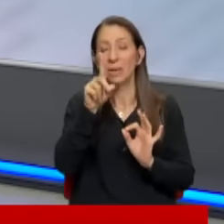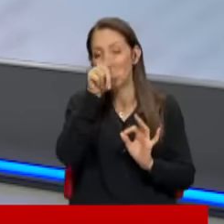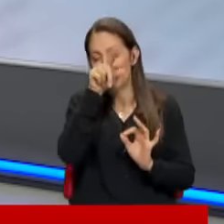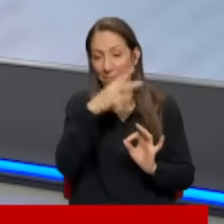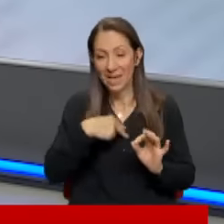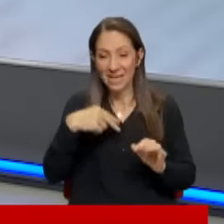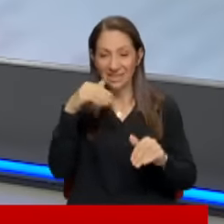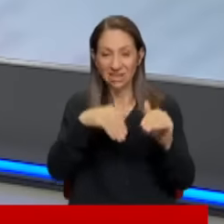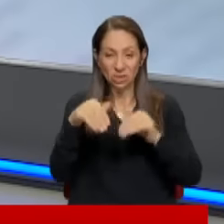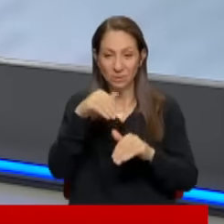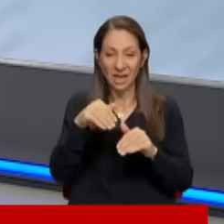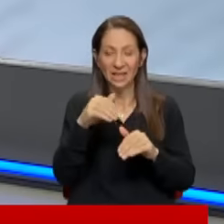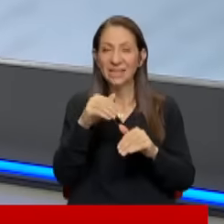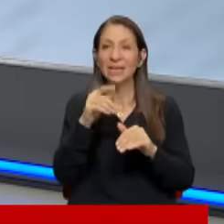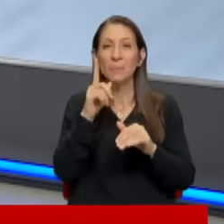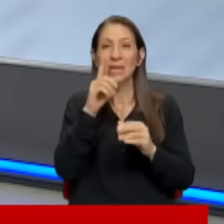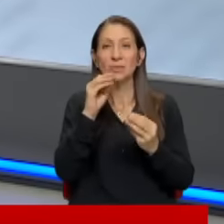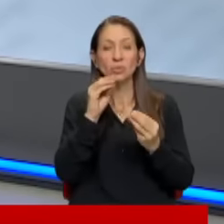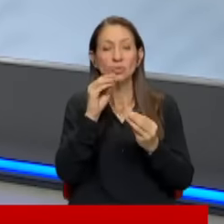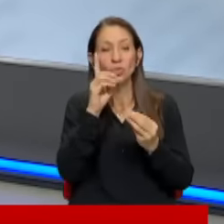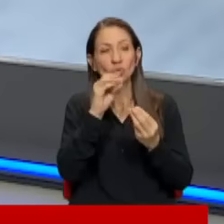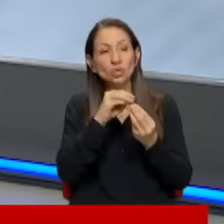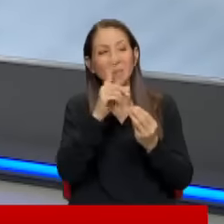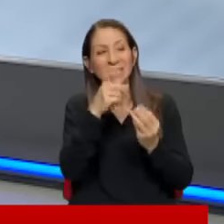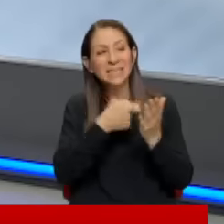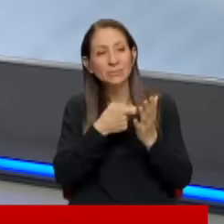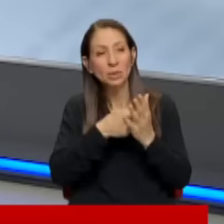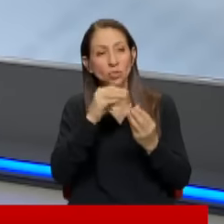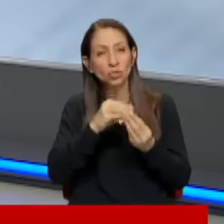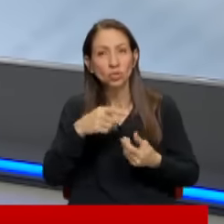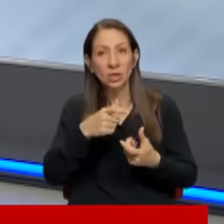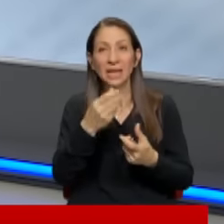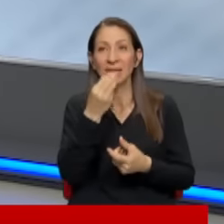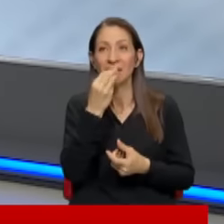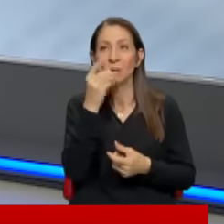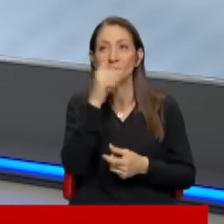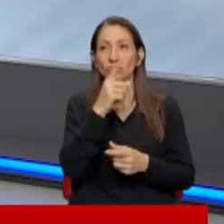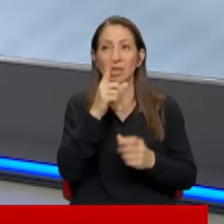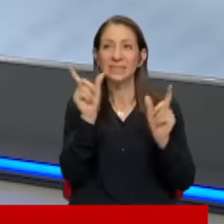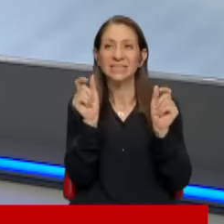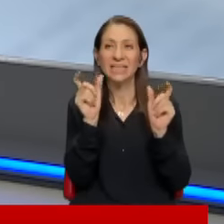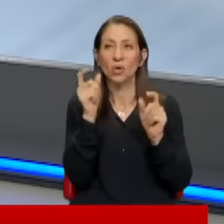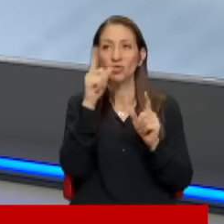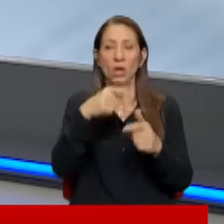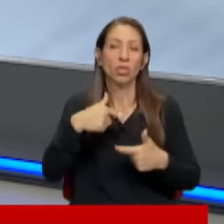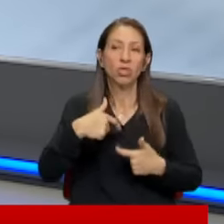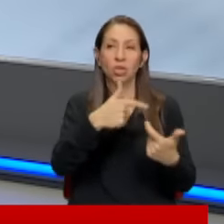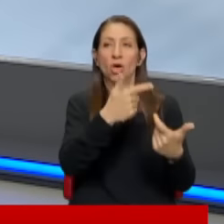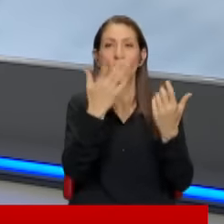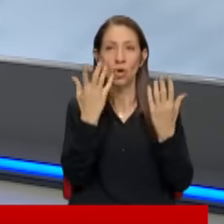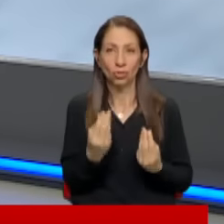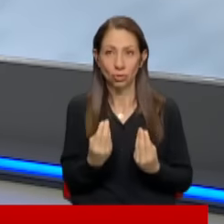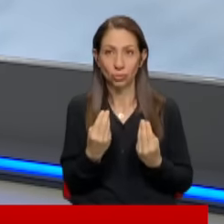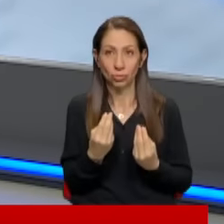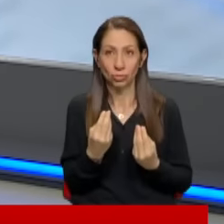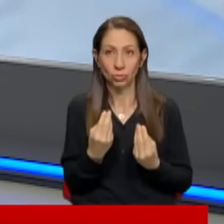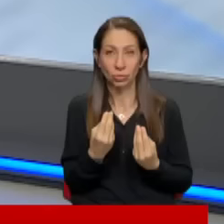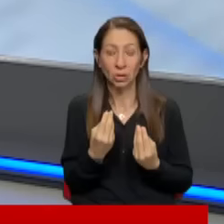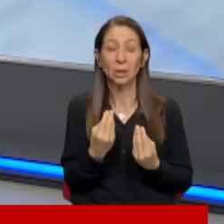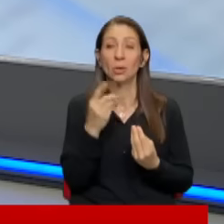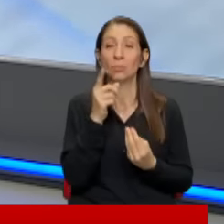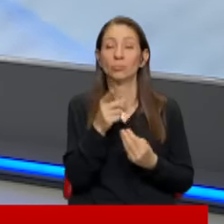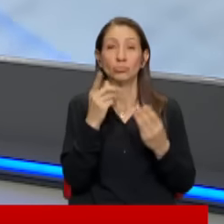yerel seçimlerinin faturası bir kişiye, bir isme, yediği de yemek üzerinden, ıstakoz üzerinden Şebnem Bursalı'ya kesildi.